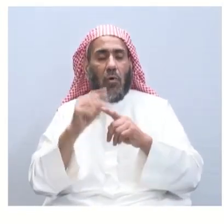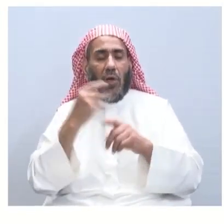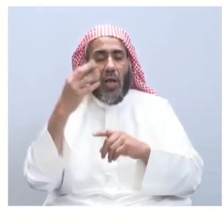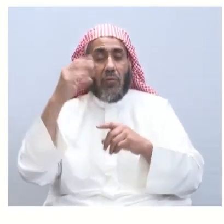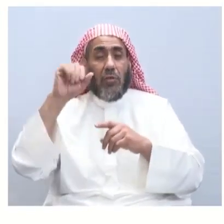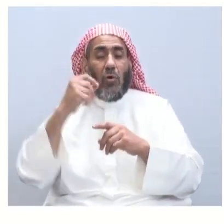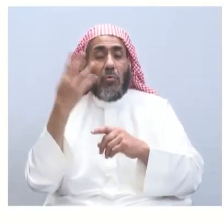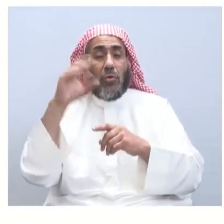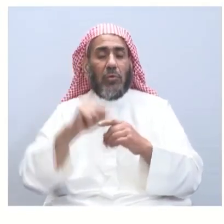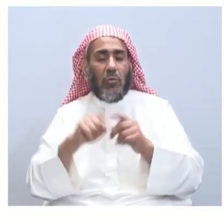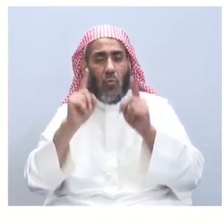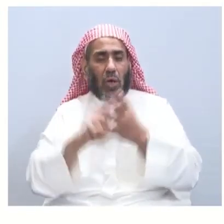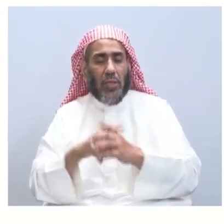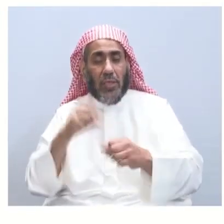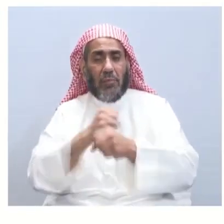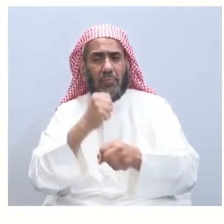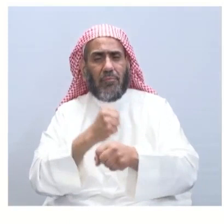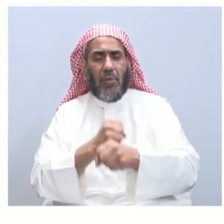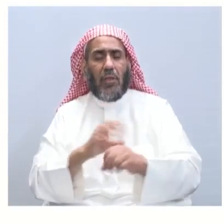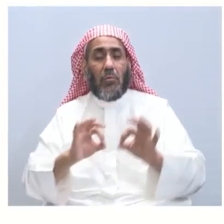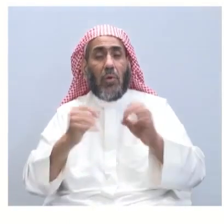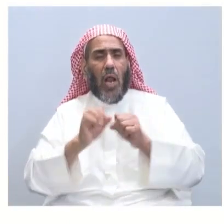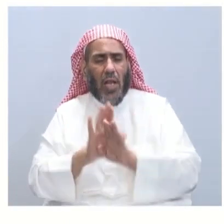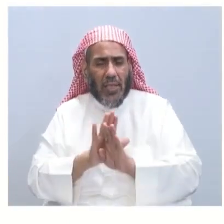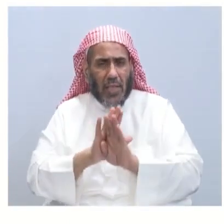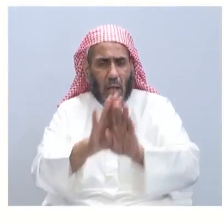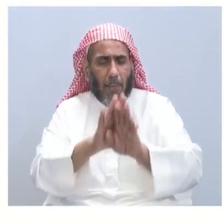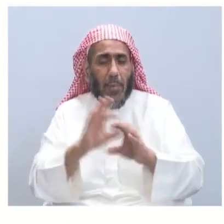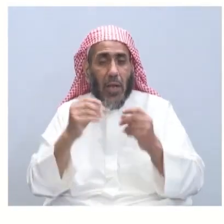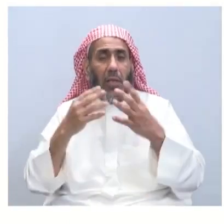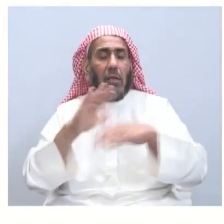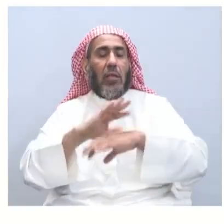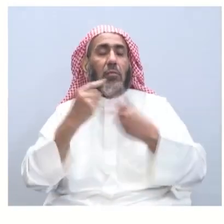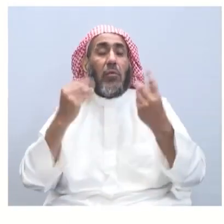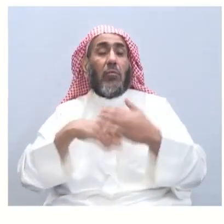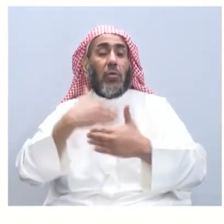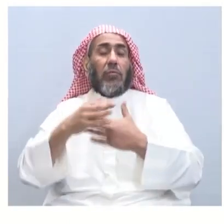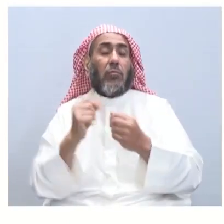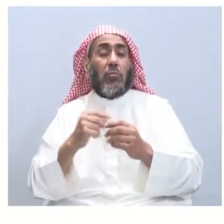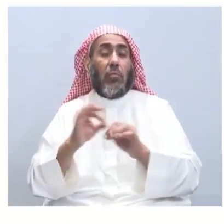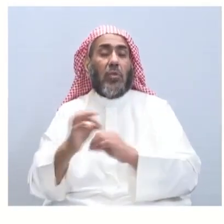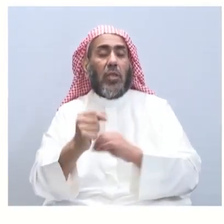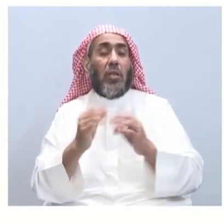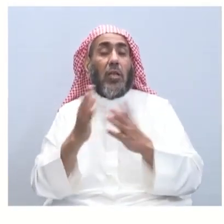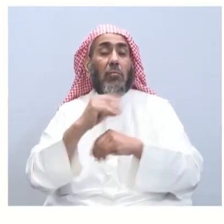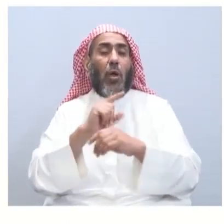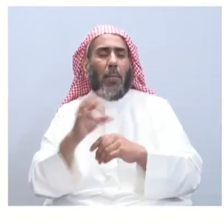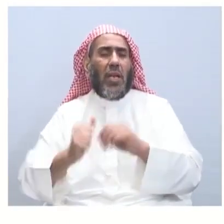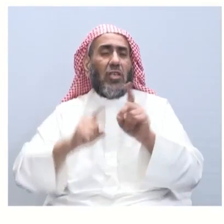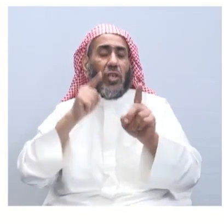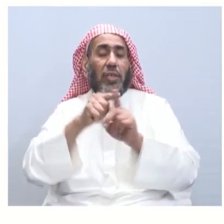1974 وقد عمل هذا المؤتمر على دعم الحركه الادبيه في السعوديه واصبح هناك ملتقيات ادبيه من